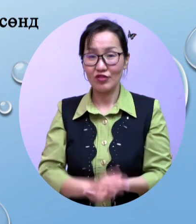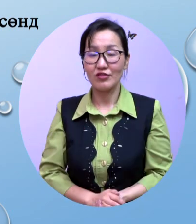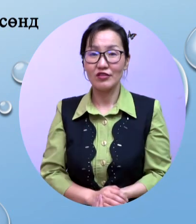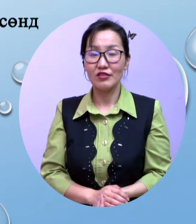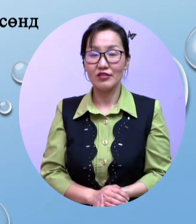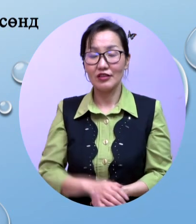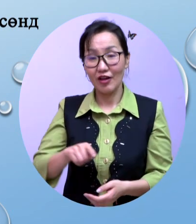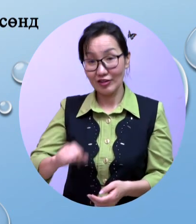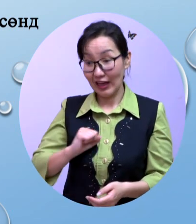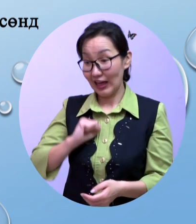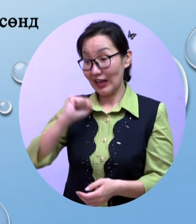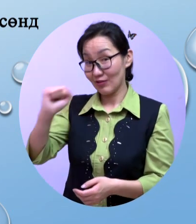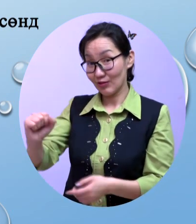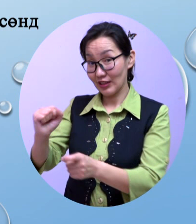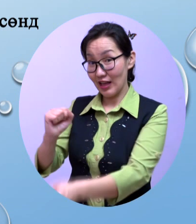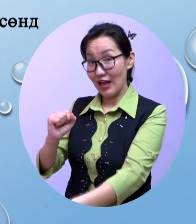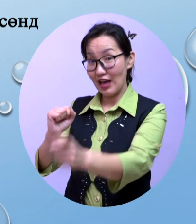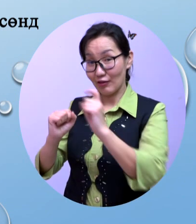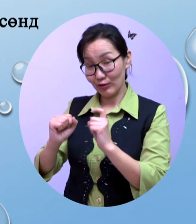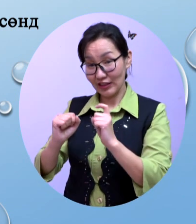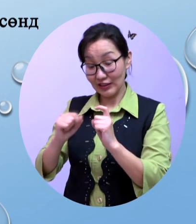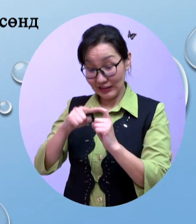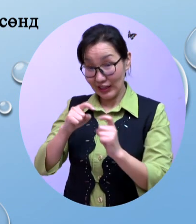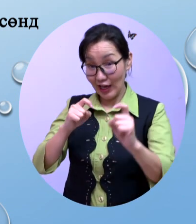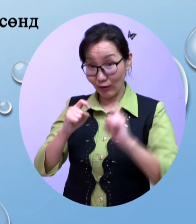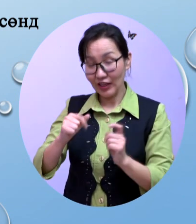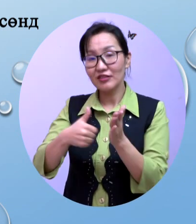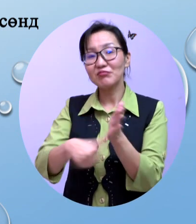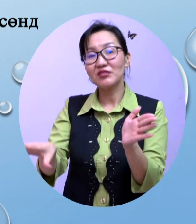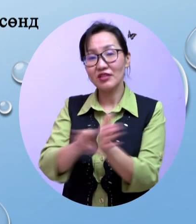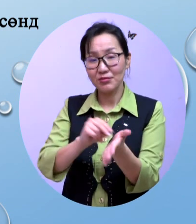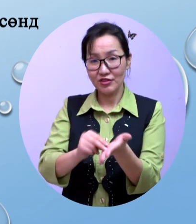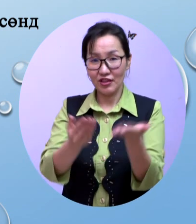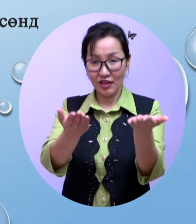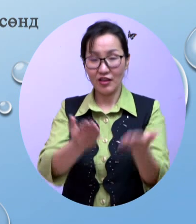За одоо бүгдээрээ асуултанд хариулаад дэвтэртээ бичээрэй.